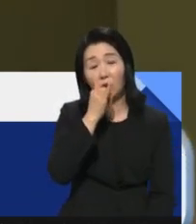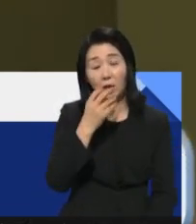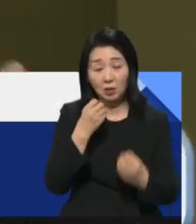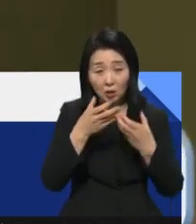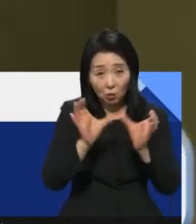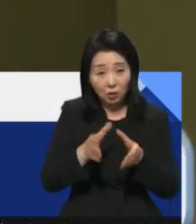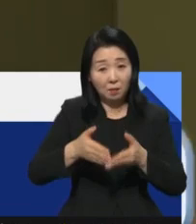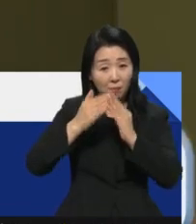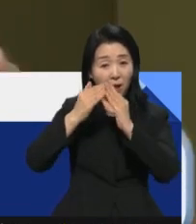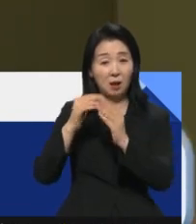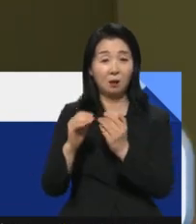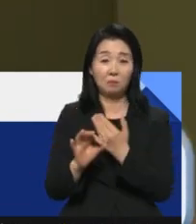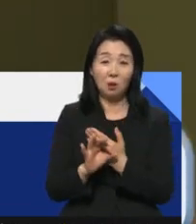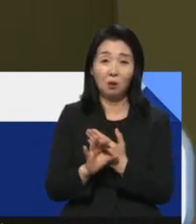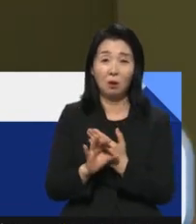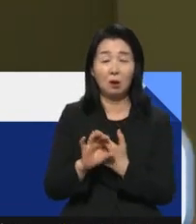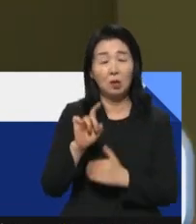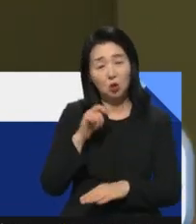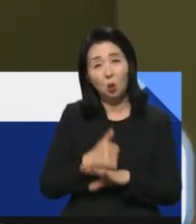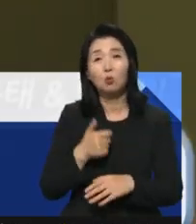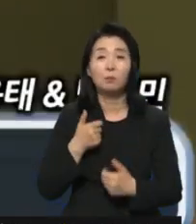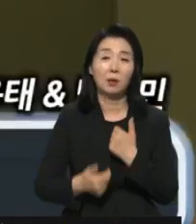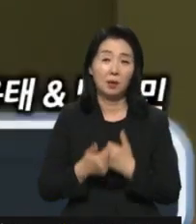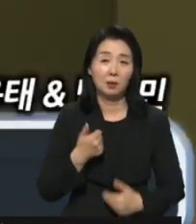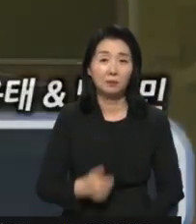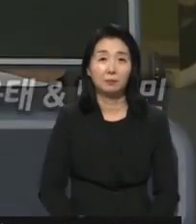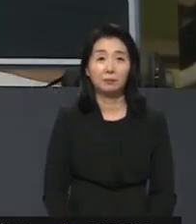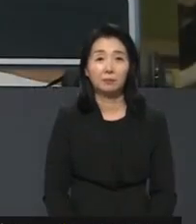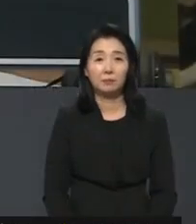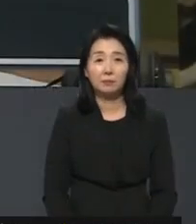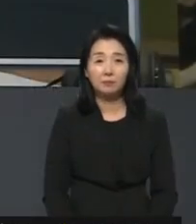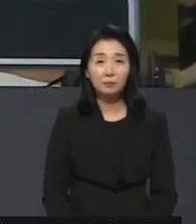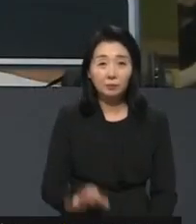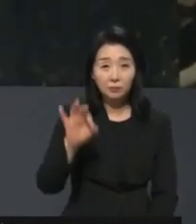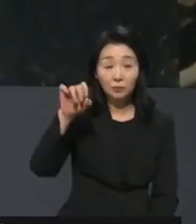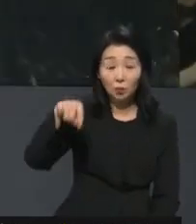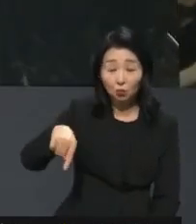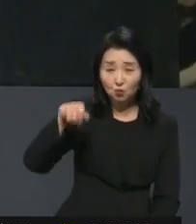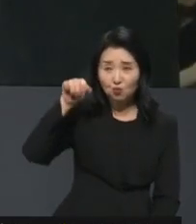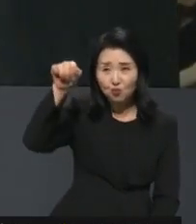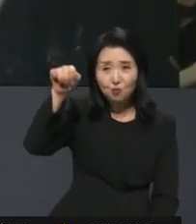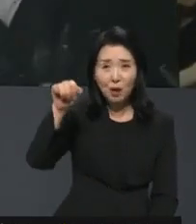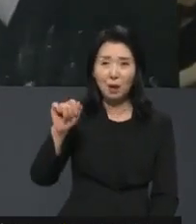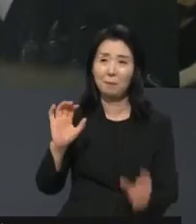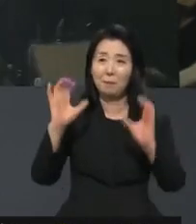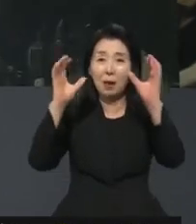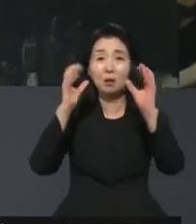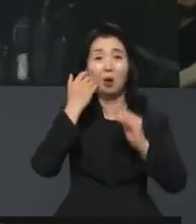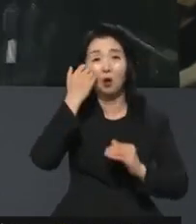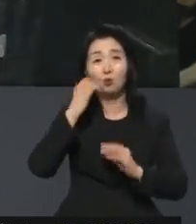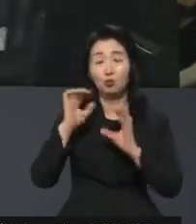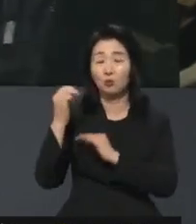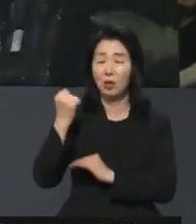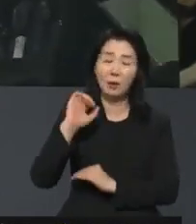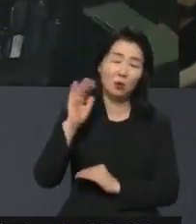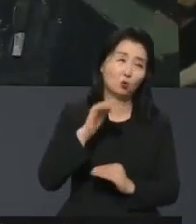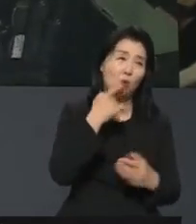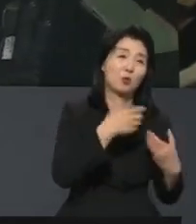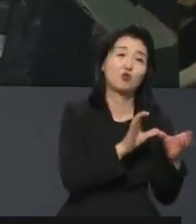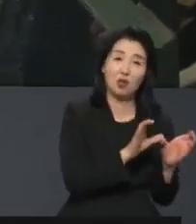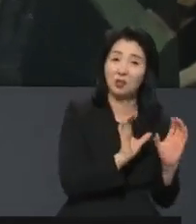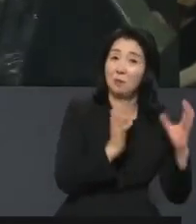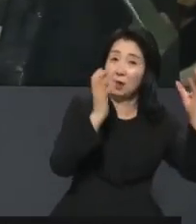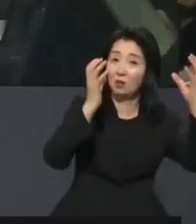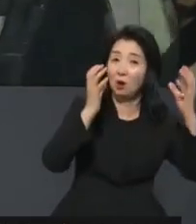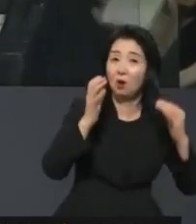창당을 하게 된다면 그것도 또 굉장히 딜레마인 거죠. 네, 우병우 전 수석의 출마를 반기는 것도 국민의힘보다는 민주당인 듯한데요.